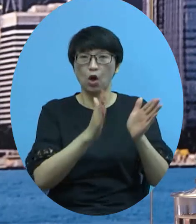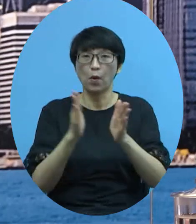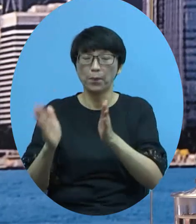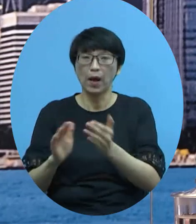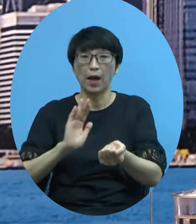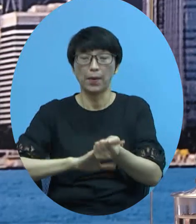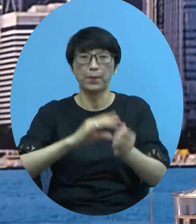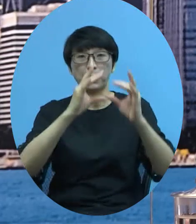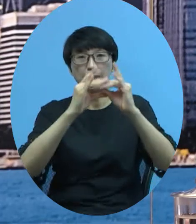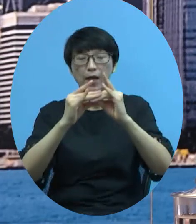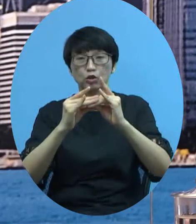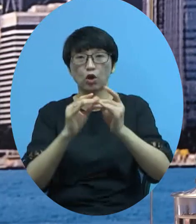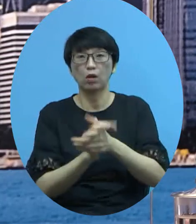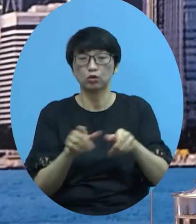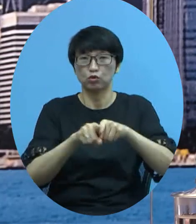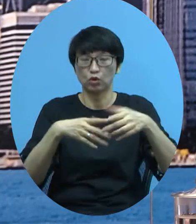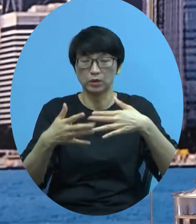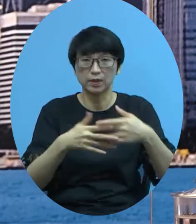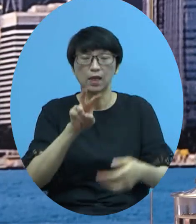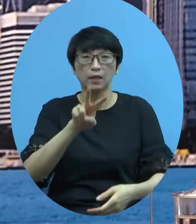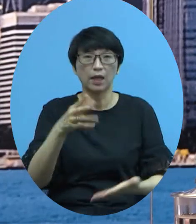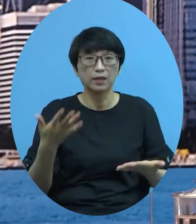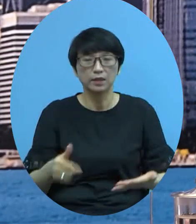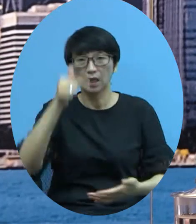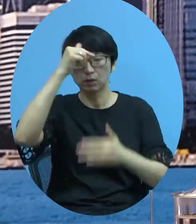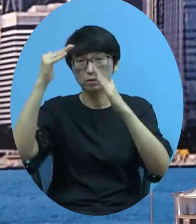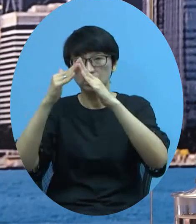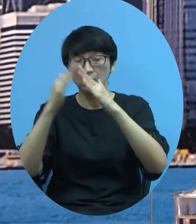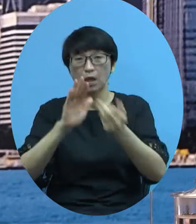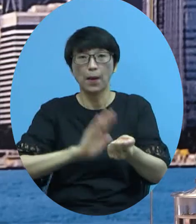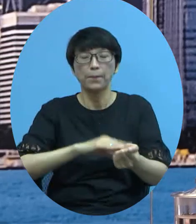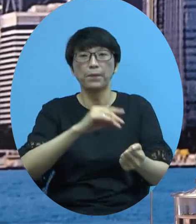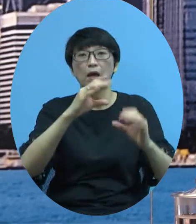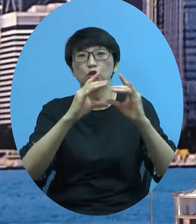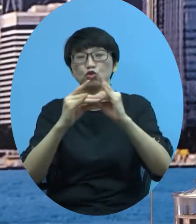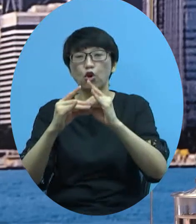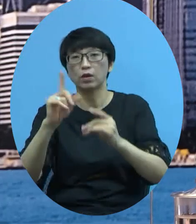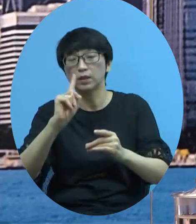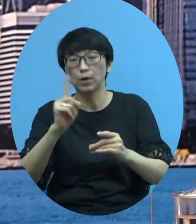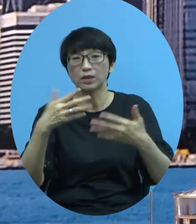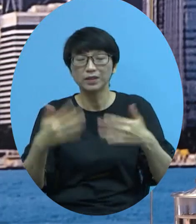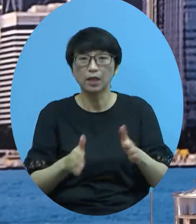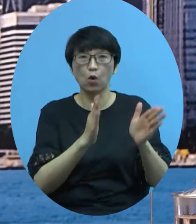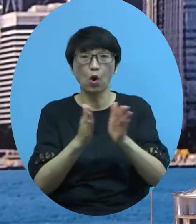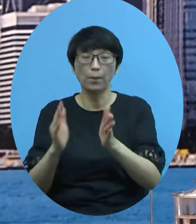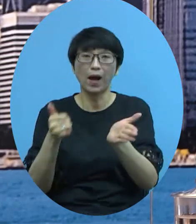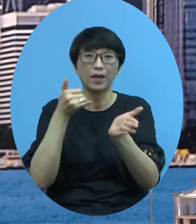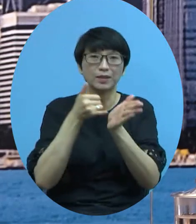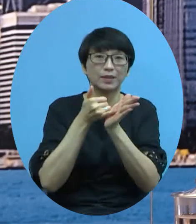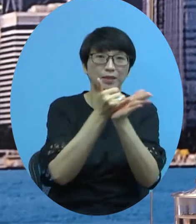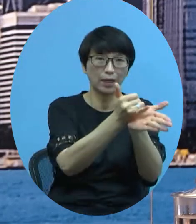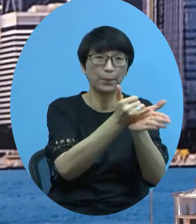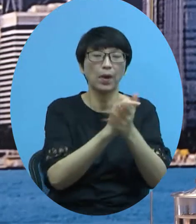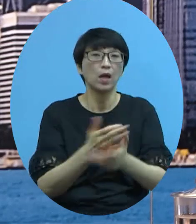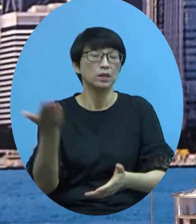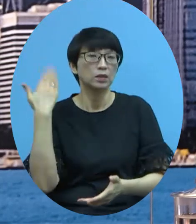邊間醫院咧而家嗰個病床嘅情況嚟安排翻佢入院。我 我諗最主要的目的咧，就係正如即係